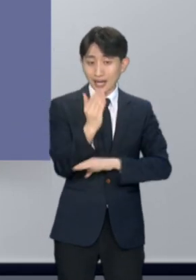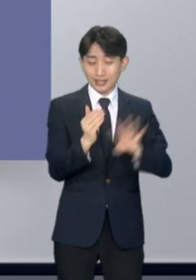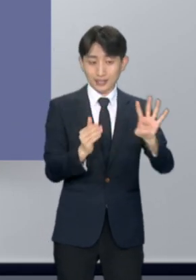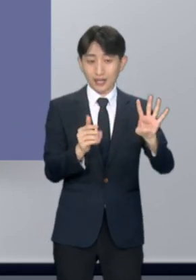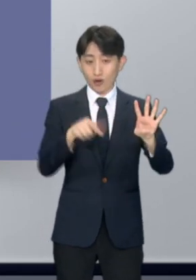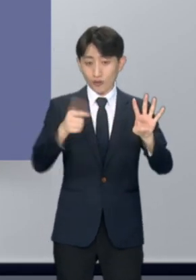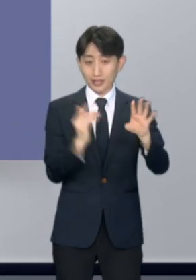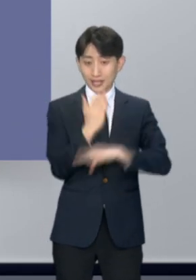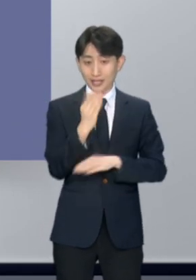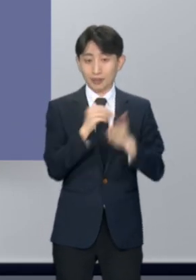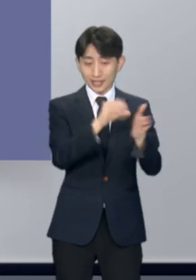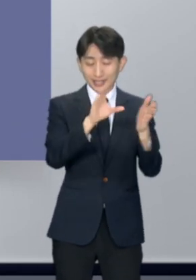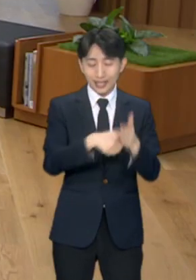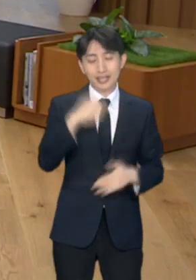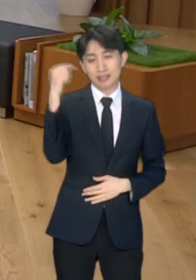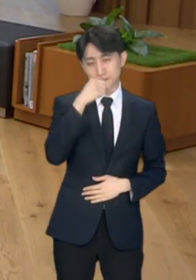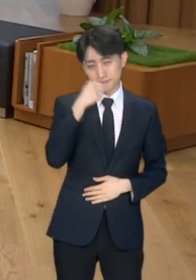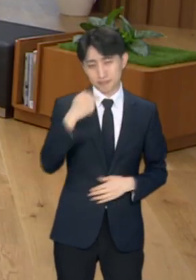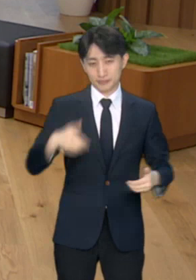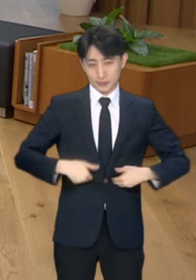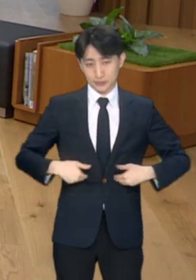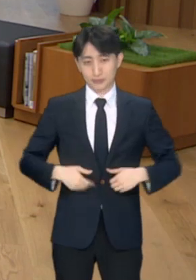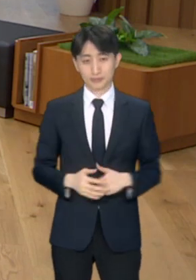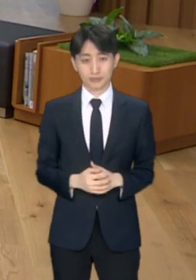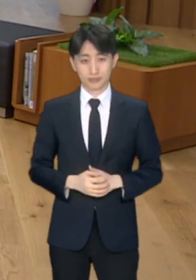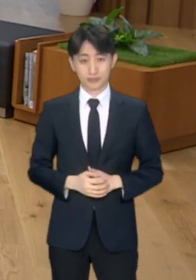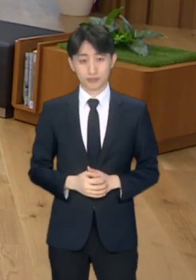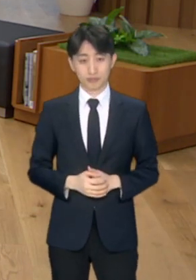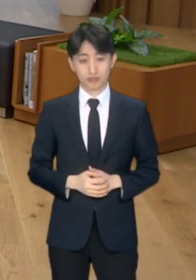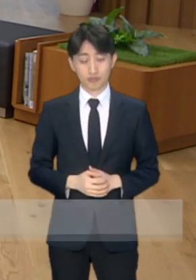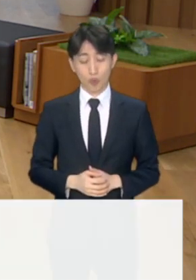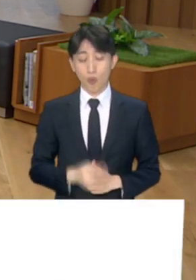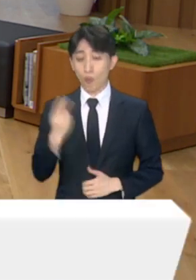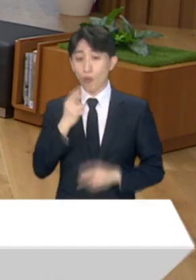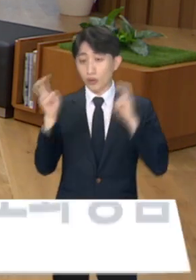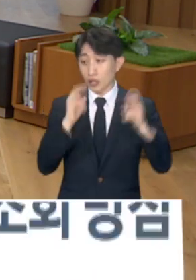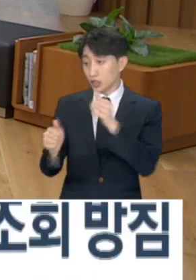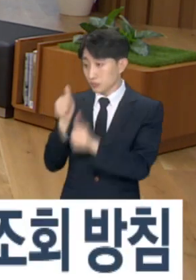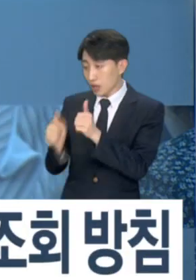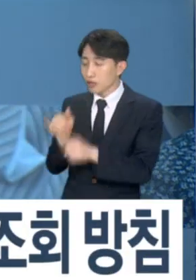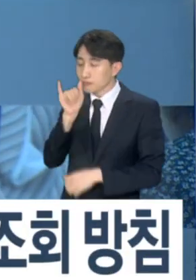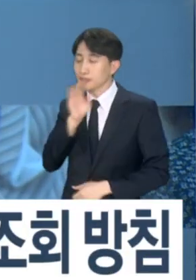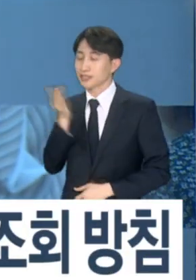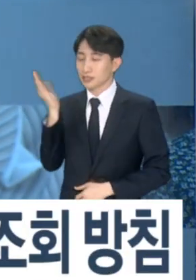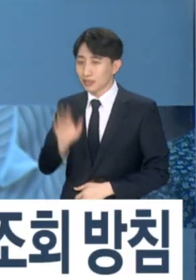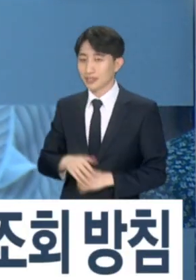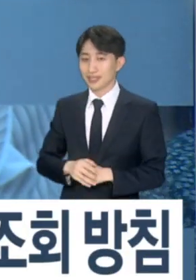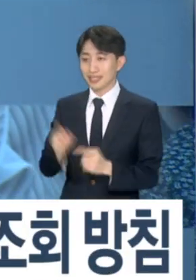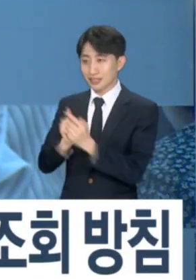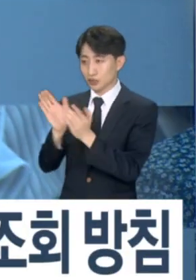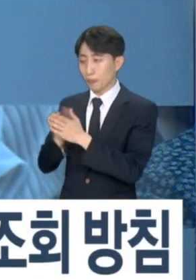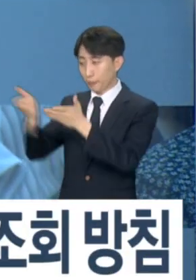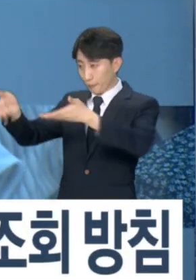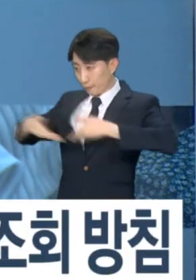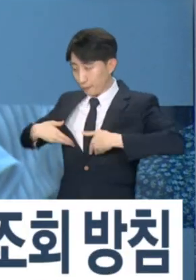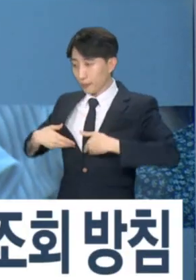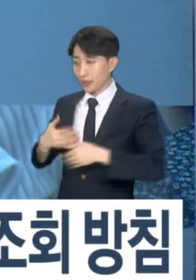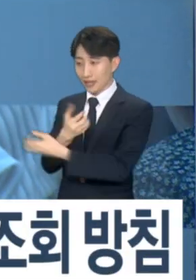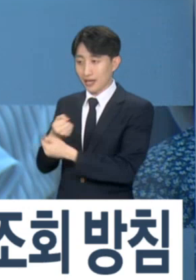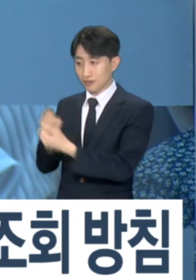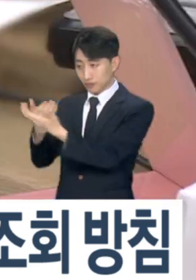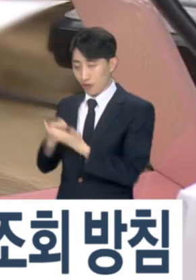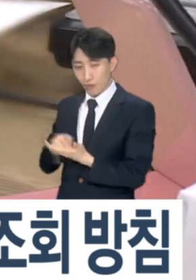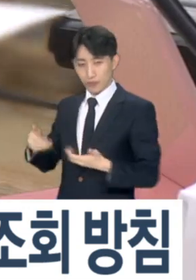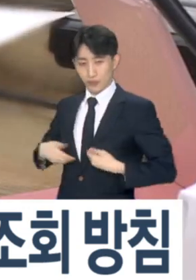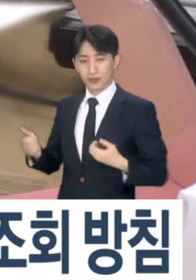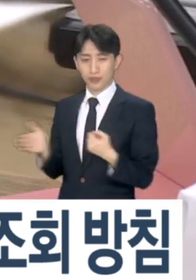실시한다는 게 핵심입니다. 기존에도 보험사들이 심사를 하고 있었지만 서류를 계약자에게 직접 제출받아야 하는 형태라 검증에